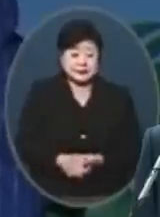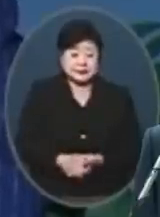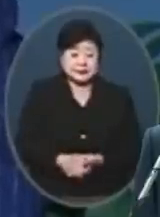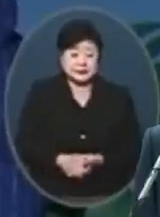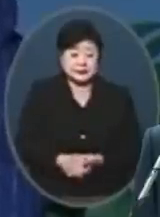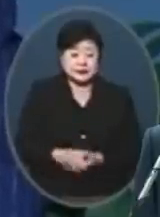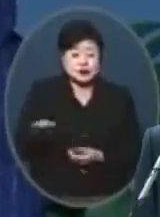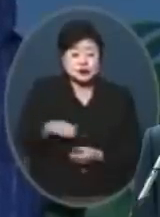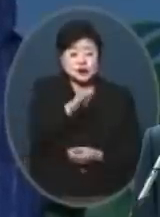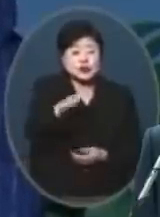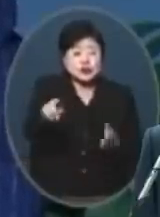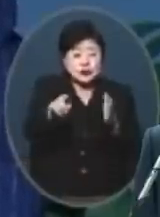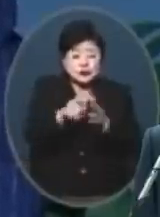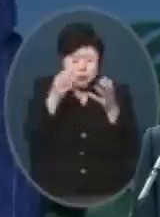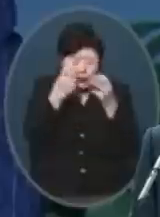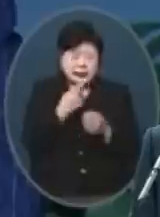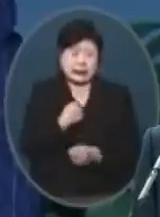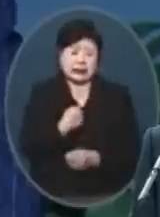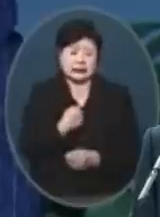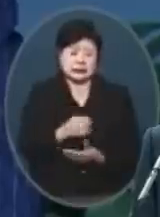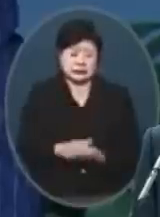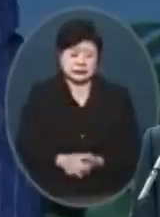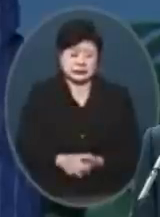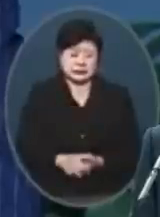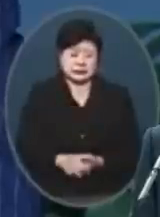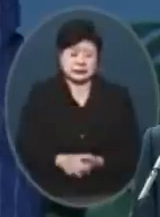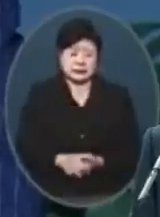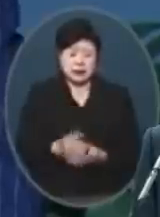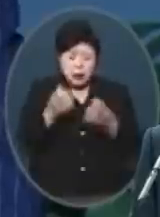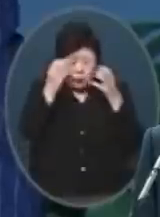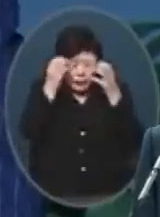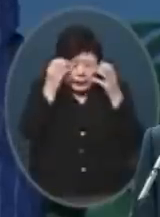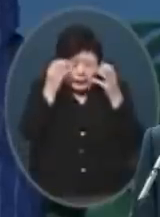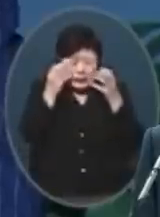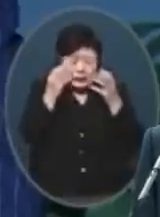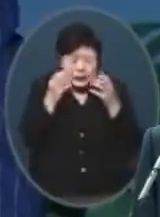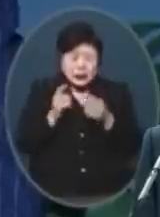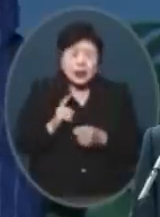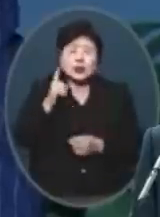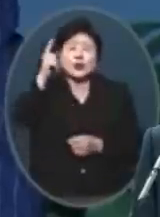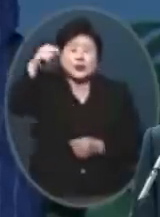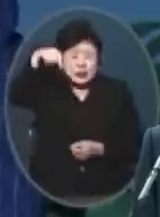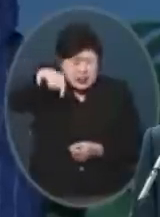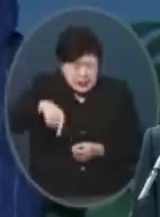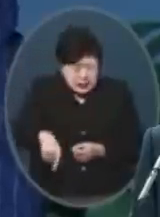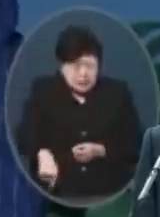우리 위해서 고난당했으니까 그 고난의 높이와 깊이를